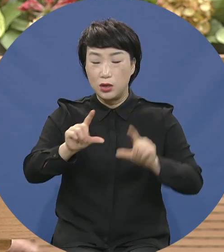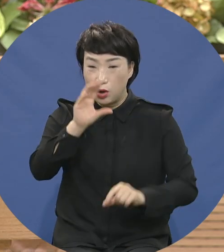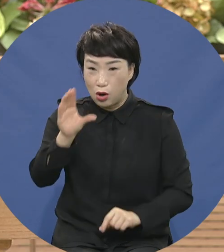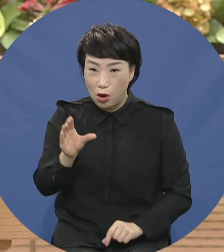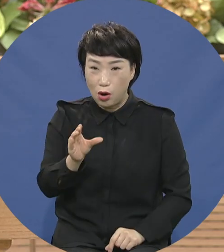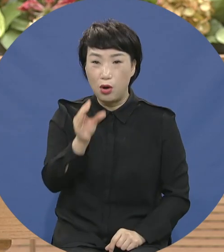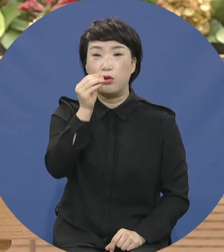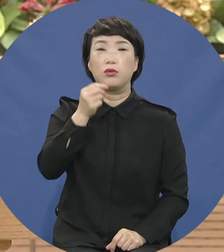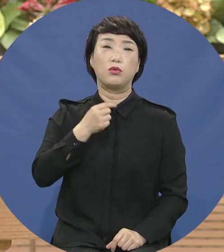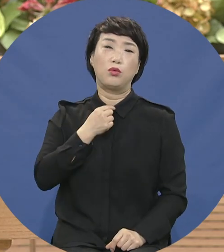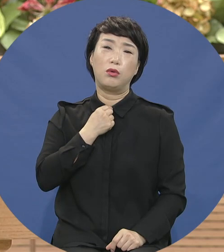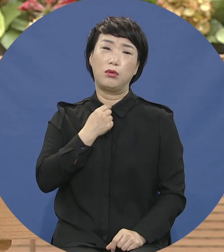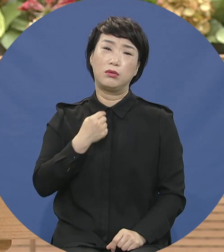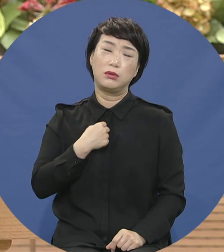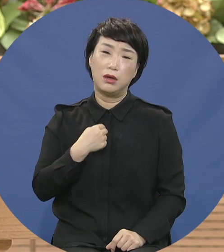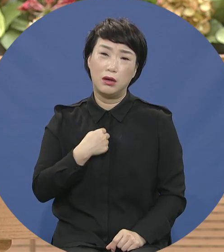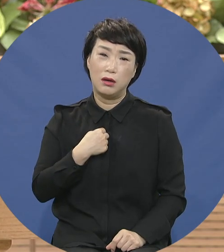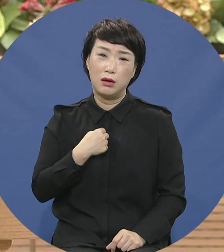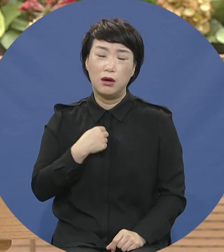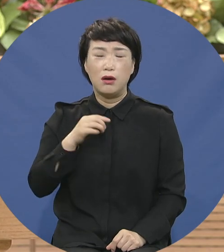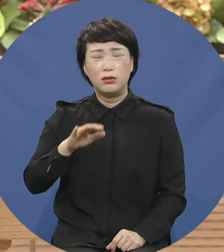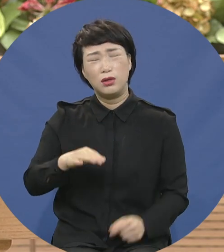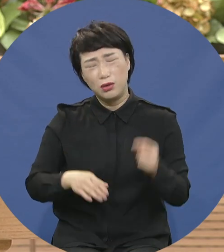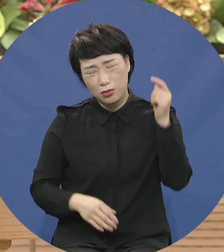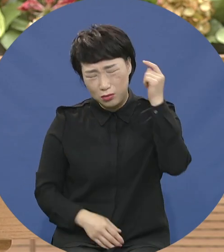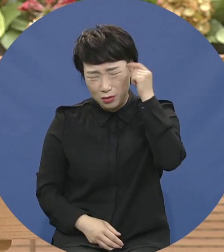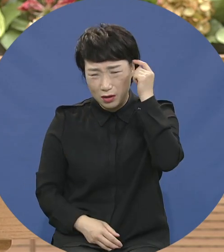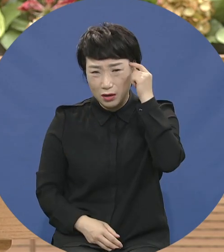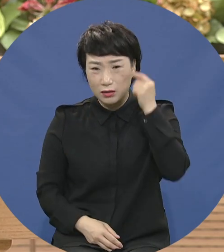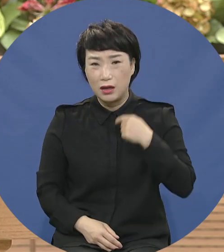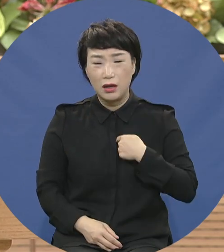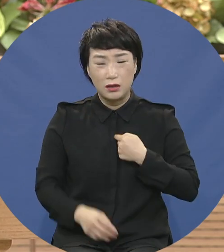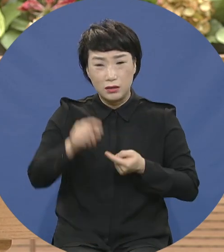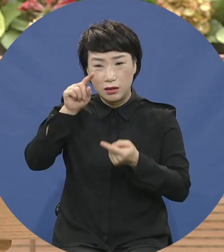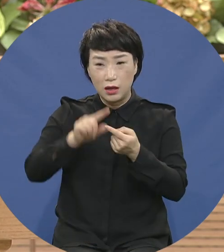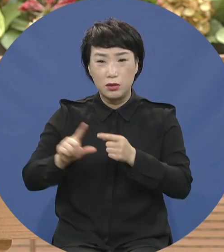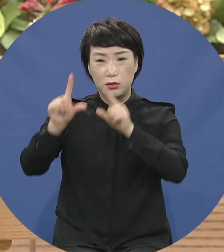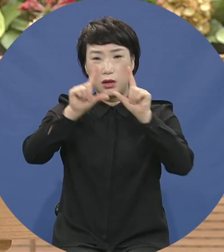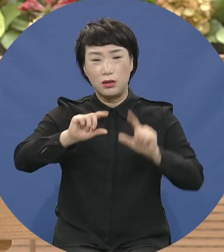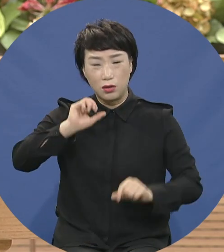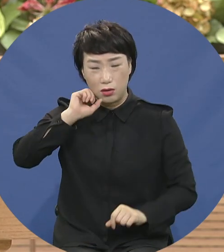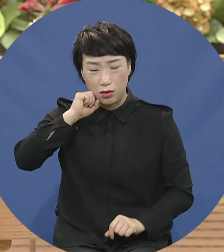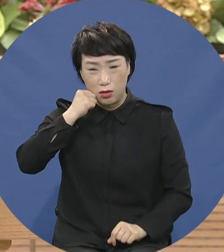살고 싶은데 왜 이렇게 살기가 힘드냐?